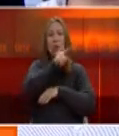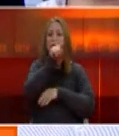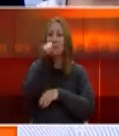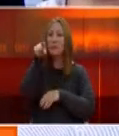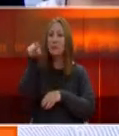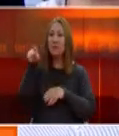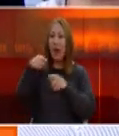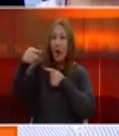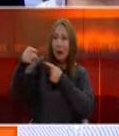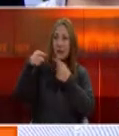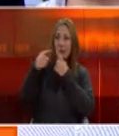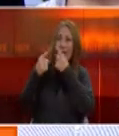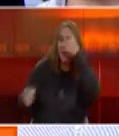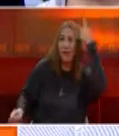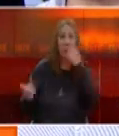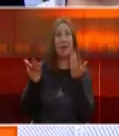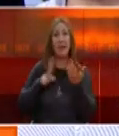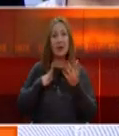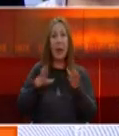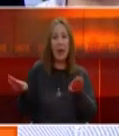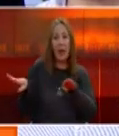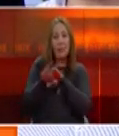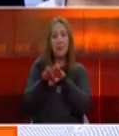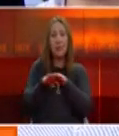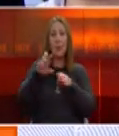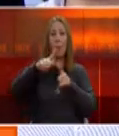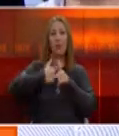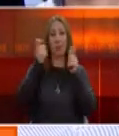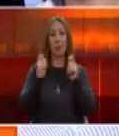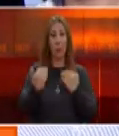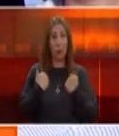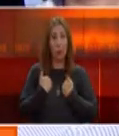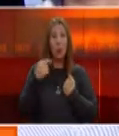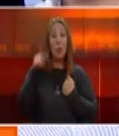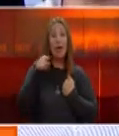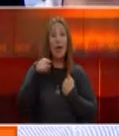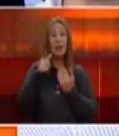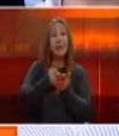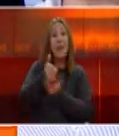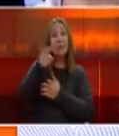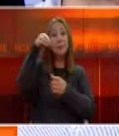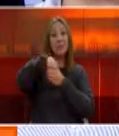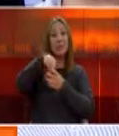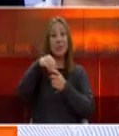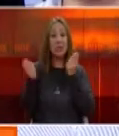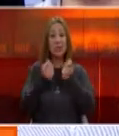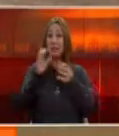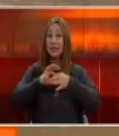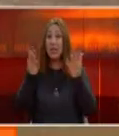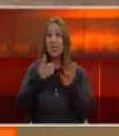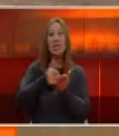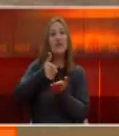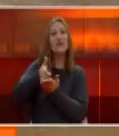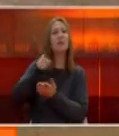bilişimin arasındaki uçurumu kapatacak projeler yapıyoruz. Burada tarım sektöründe çalışmamızın nedeni